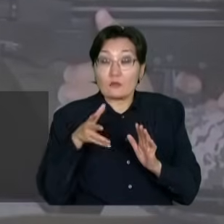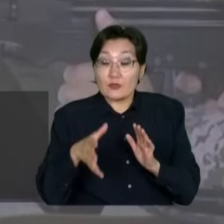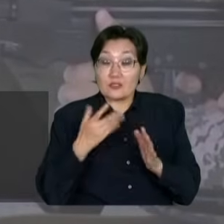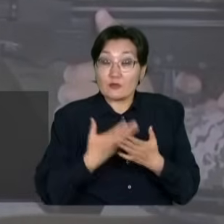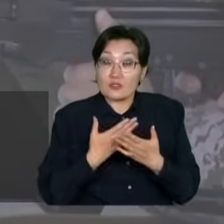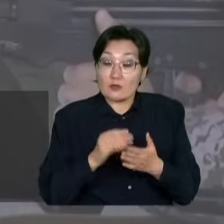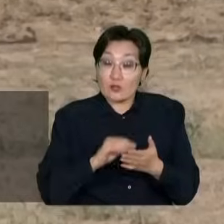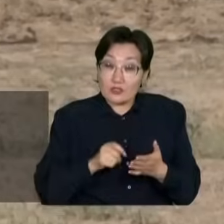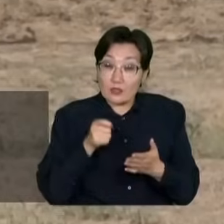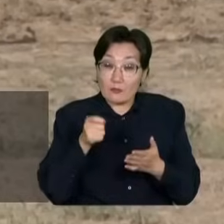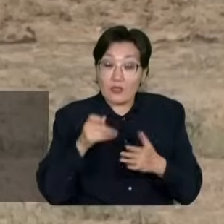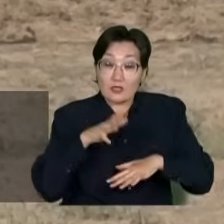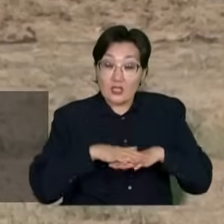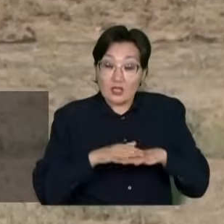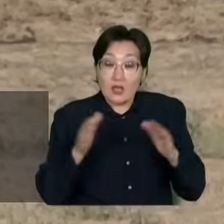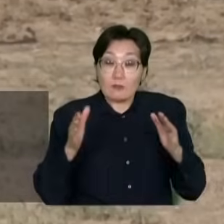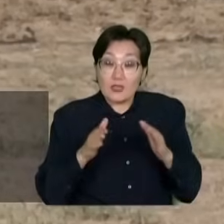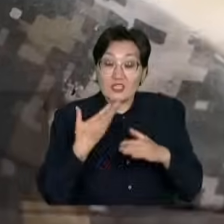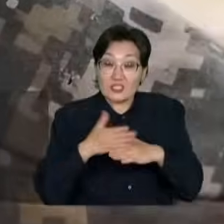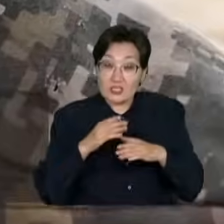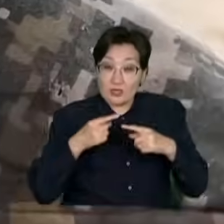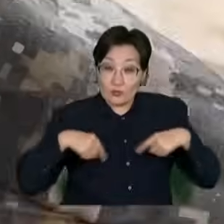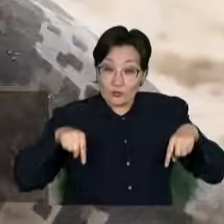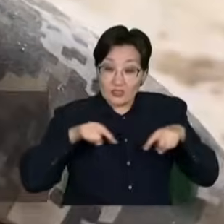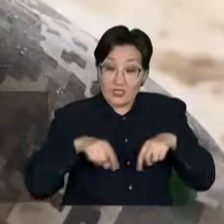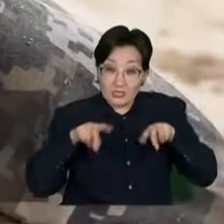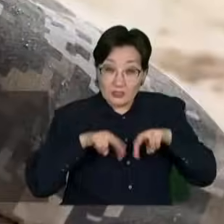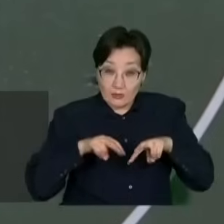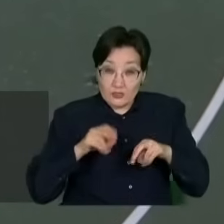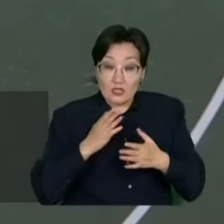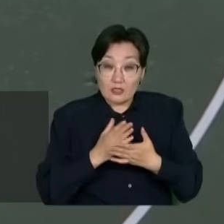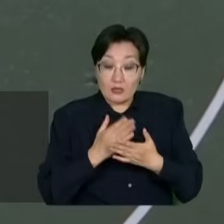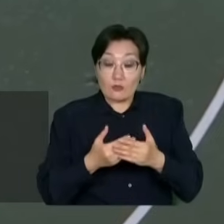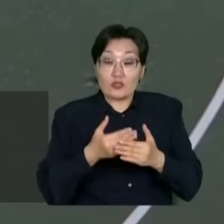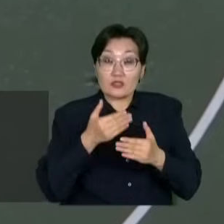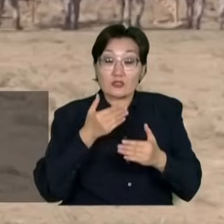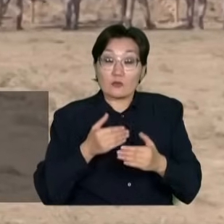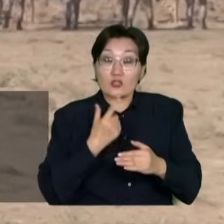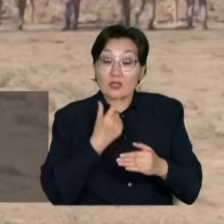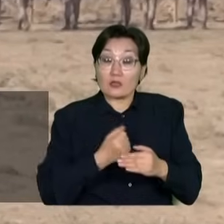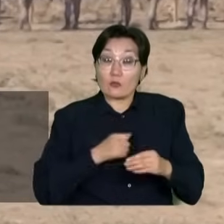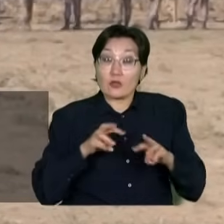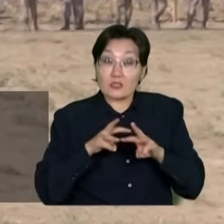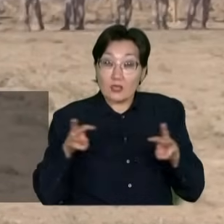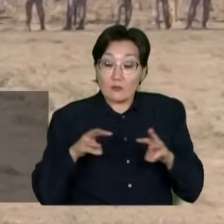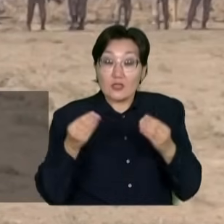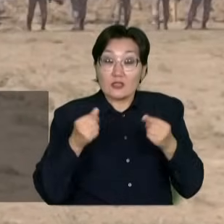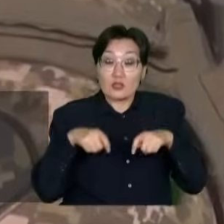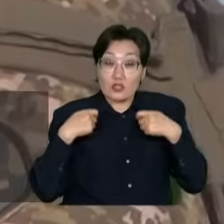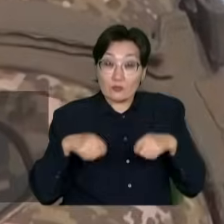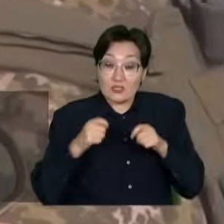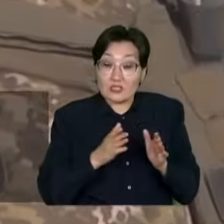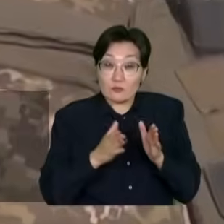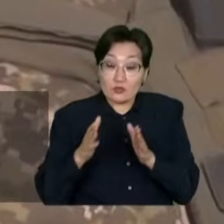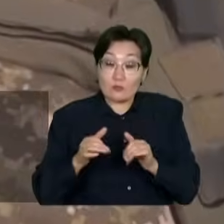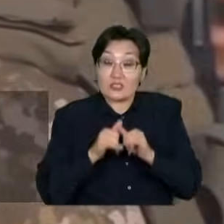тарта өтініш банктер мен микрокредиттік ұйымдарда қаралып жатыр. Айта кетейік, бұған дейін қорғаныс министрлігі мен қаржы нарығын реттеу